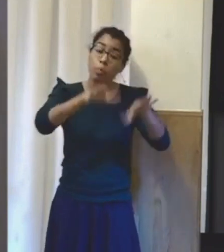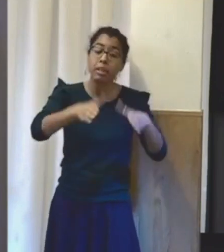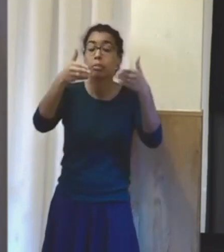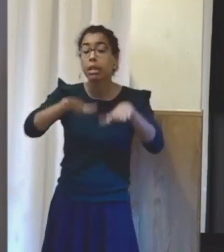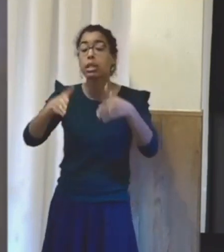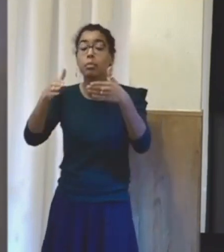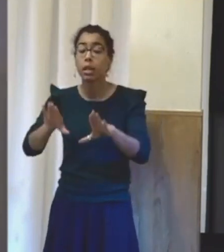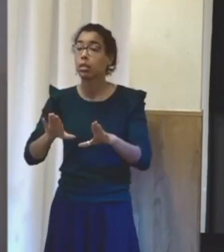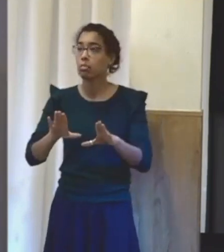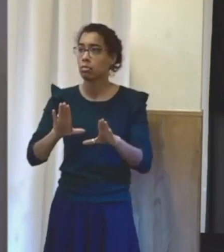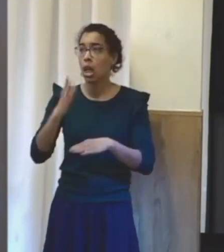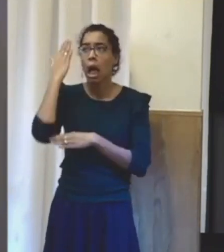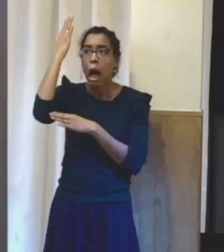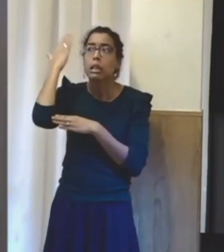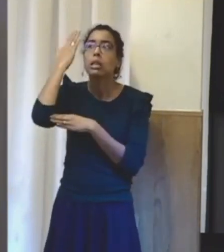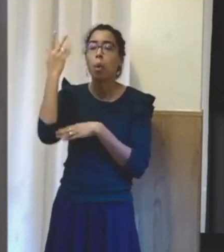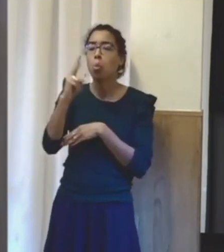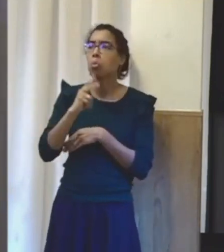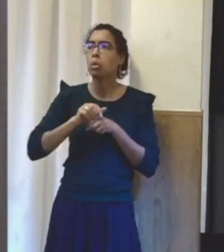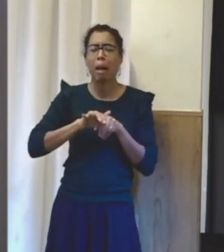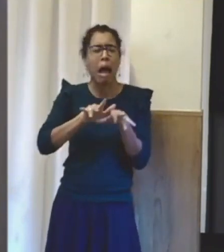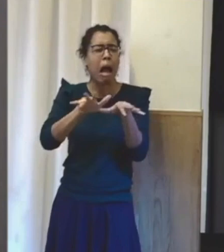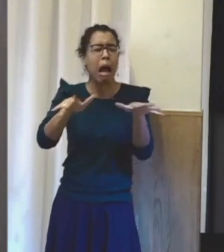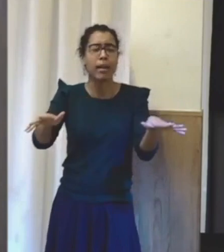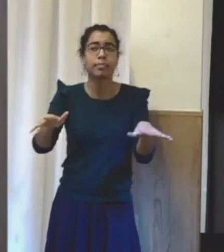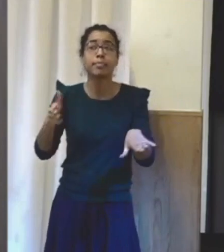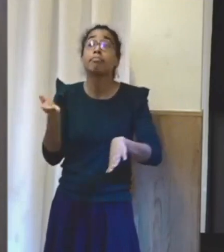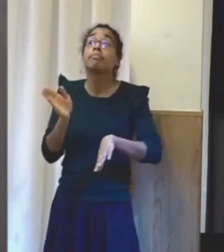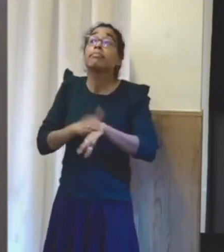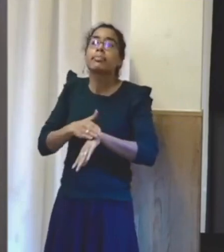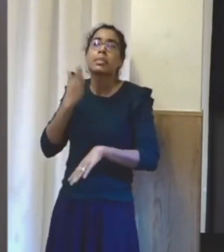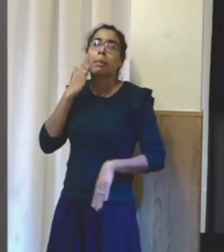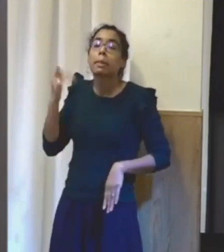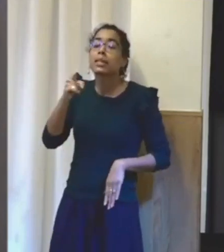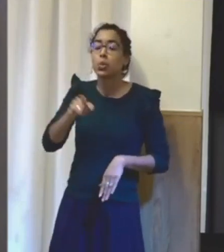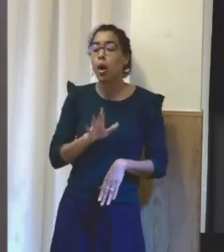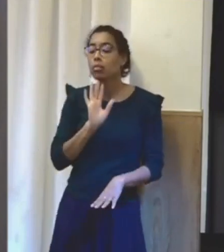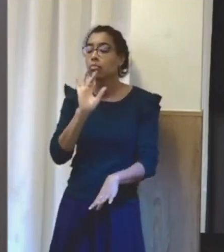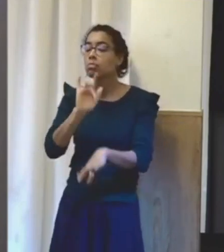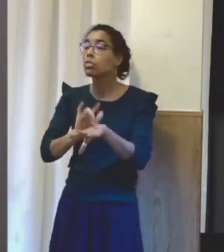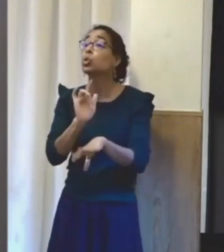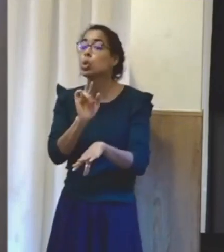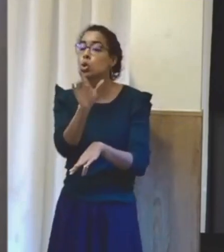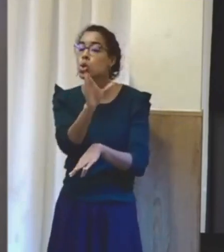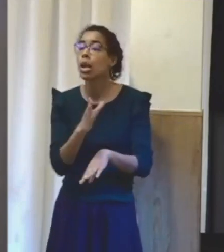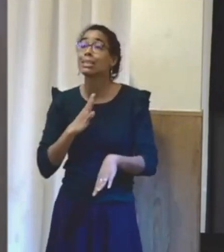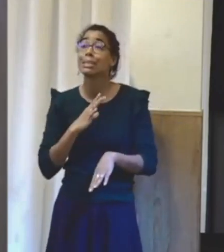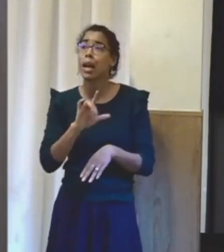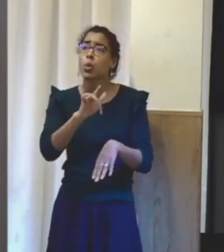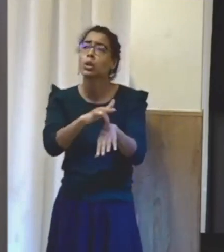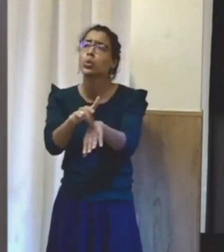et ses troupeaux couvrent le pays. Mais étends ta main, touche à tout ce qui lui